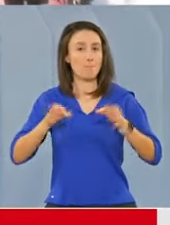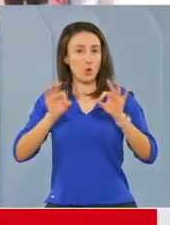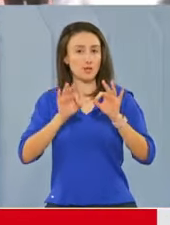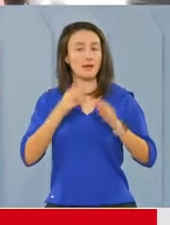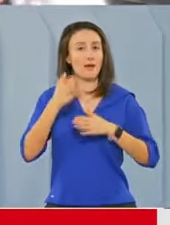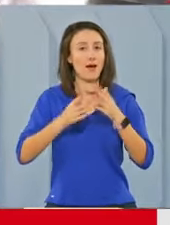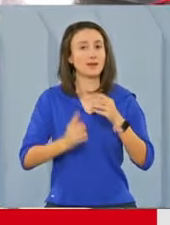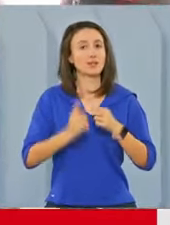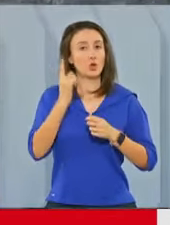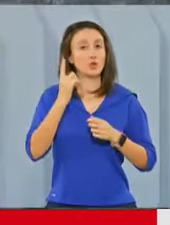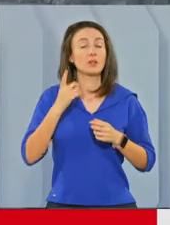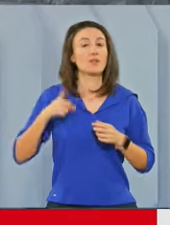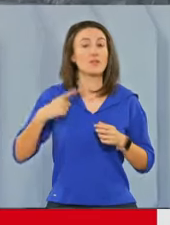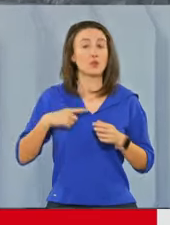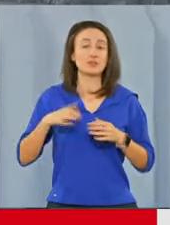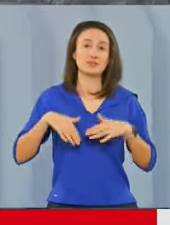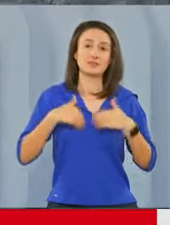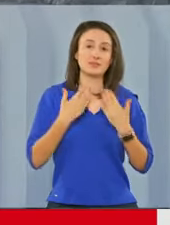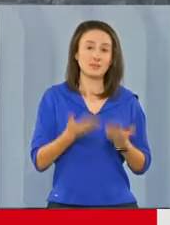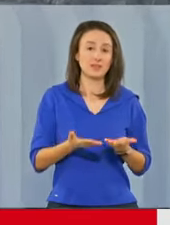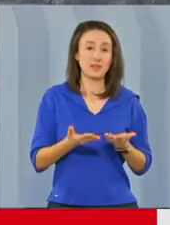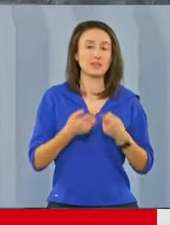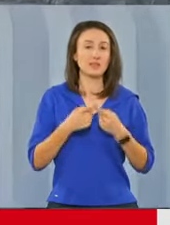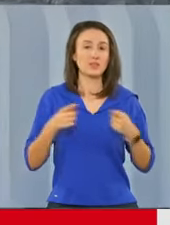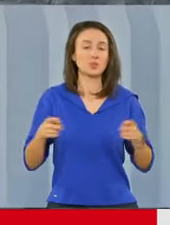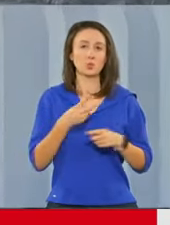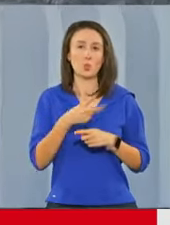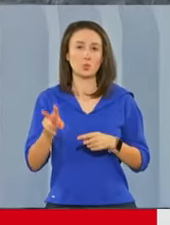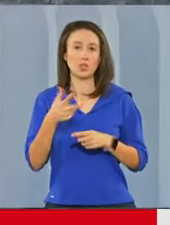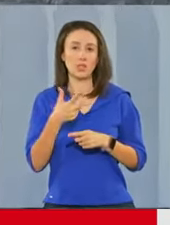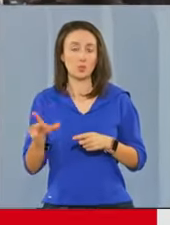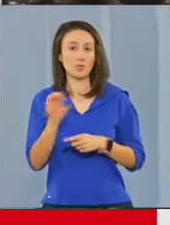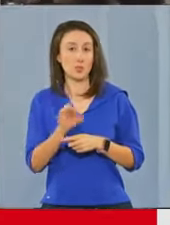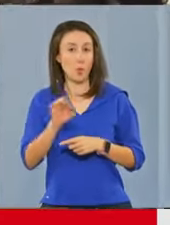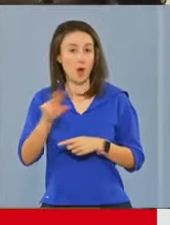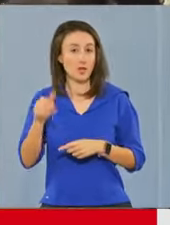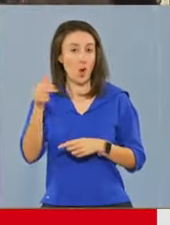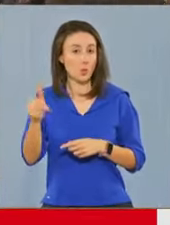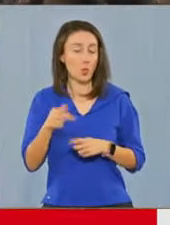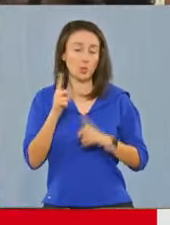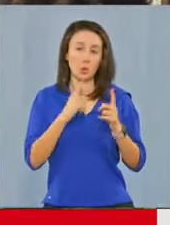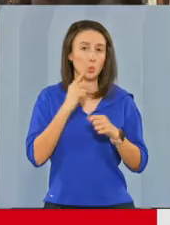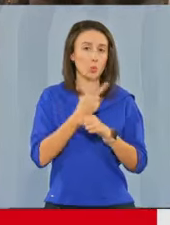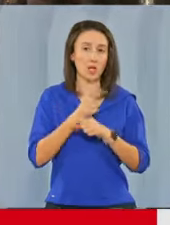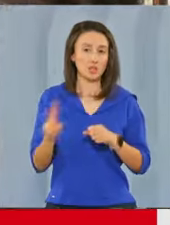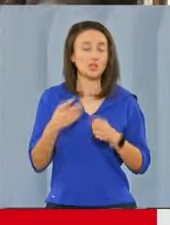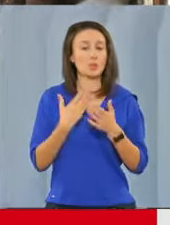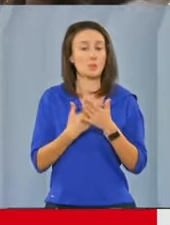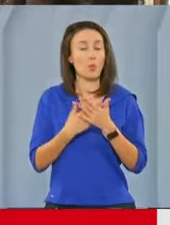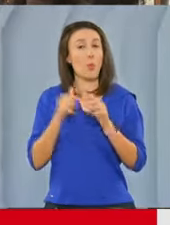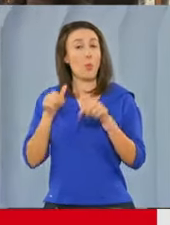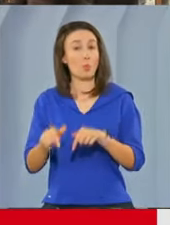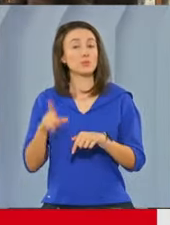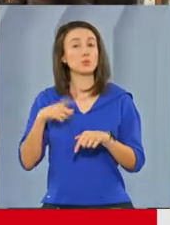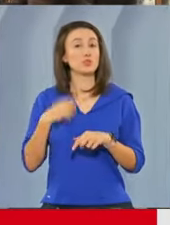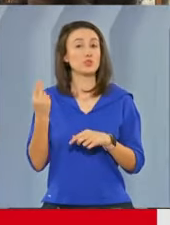modernizarea gării de nord, se vorbea de 200 sau 300 de milioane de euro, dacă nu mă înșel. În contextul de față sunt